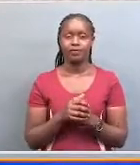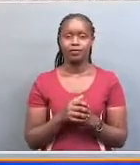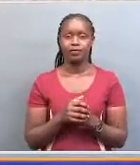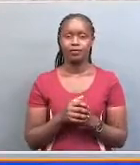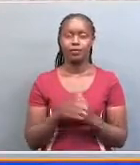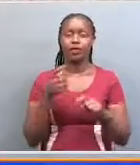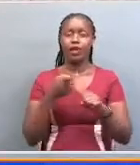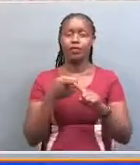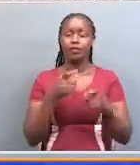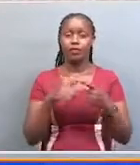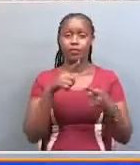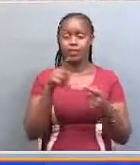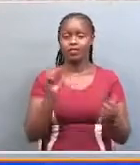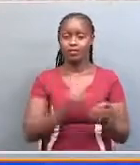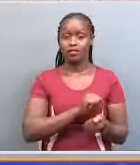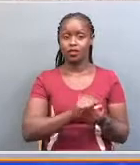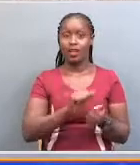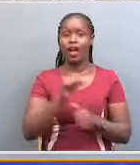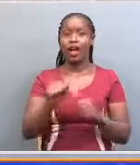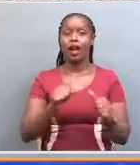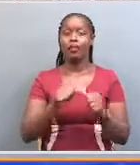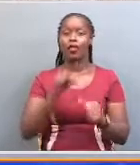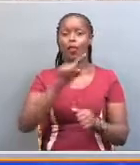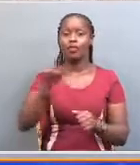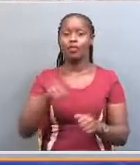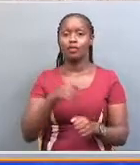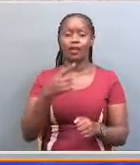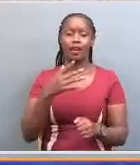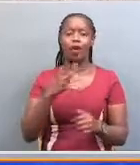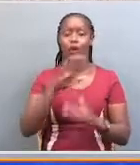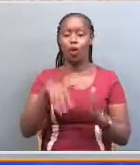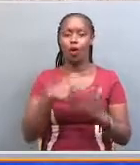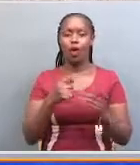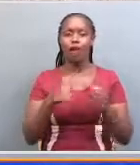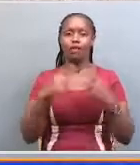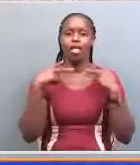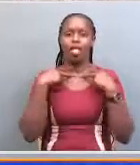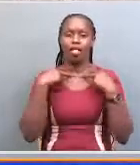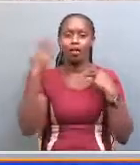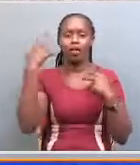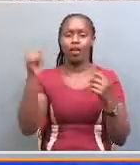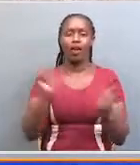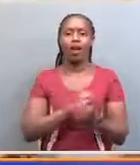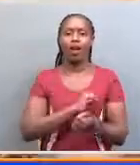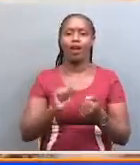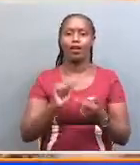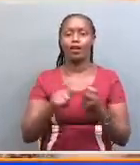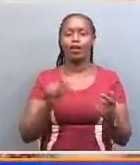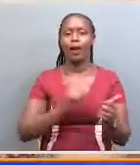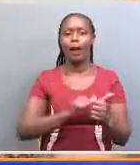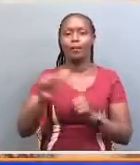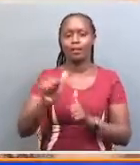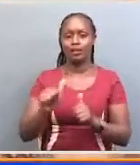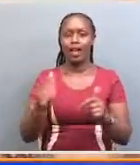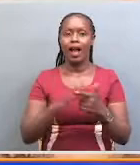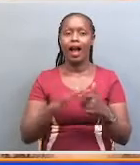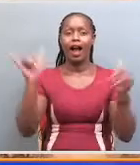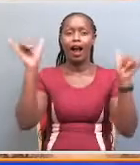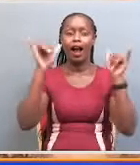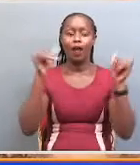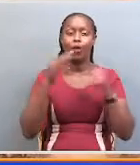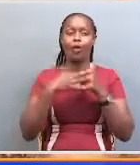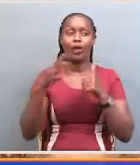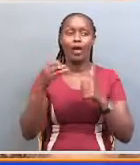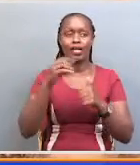Kutokana na uharibifu huo, zaidi ya watu 1000 wamekwama kwa kuwa hawawezi kusafiri. Ng'ombe zaidi ya 80 wamekufa kwa